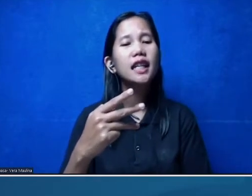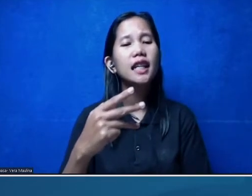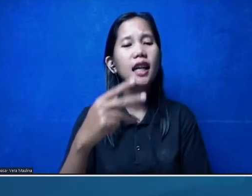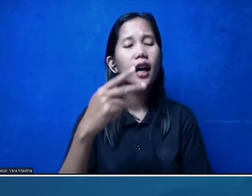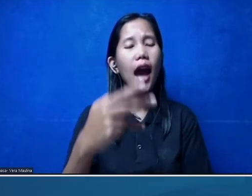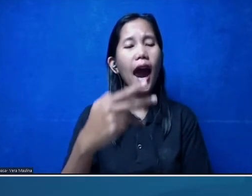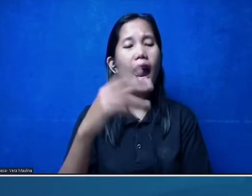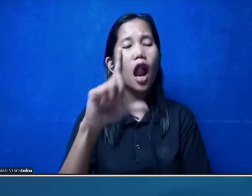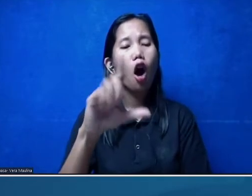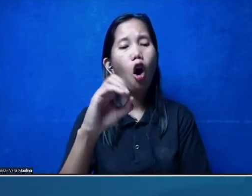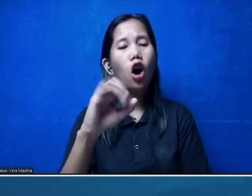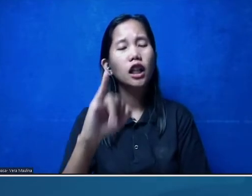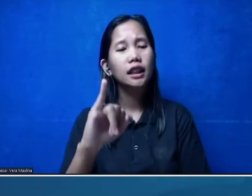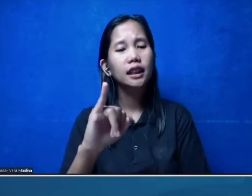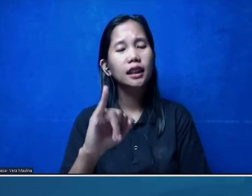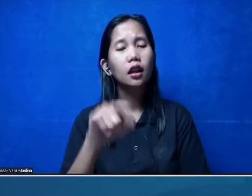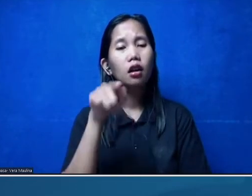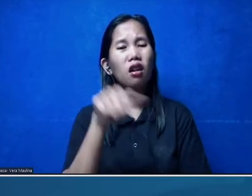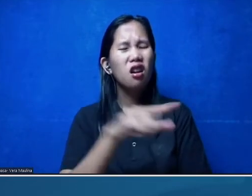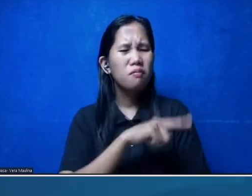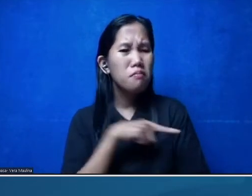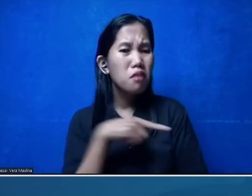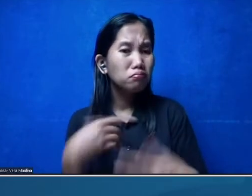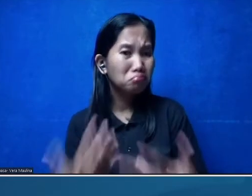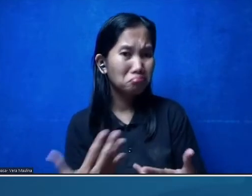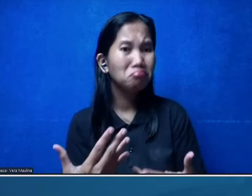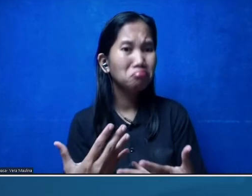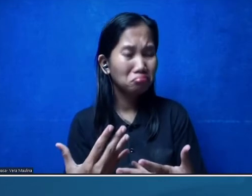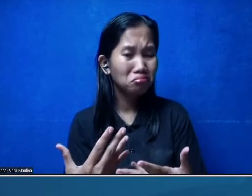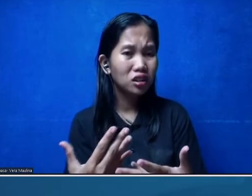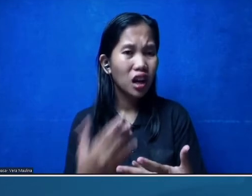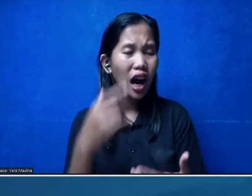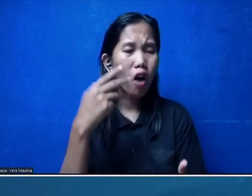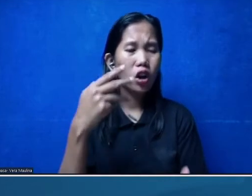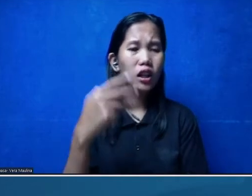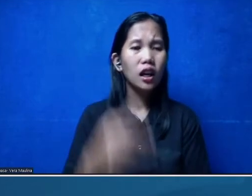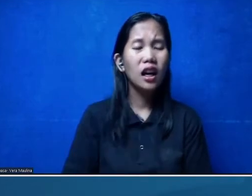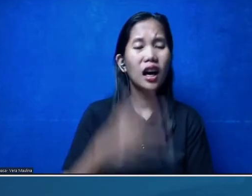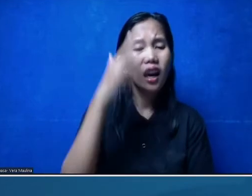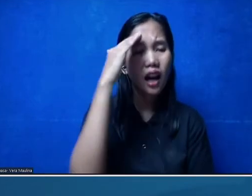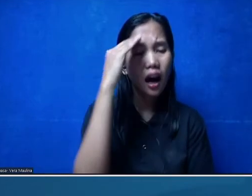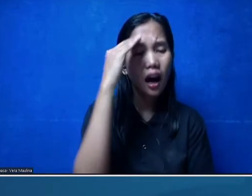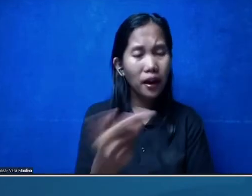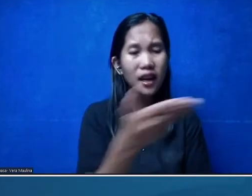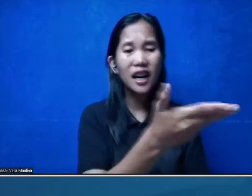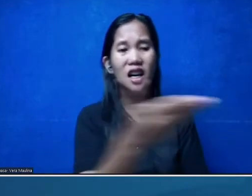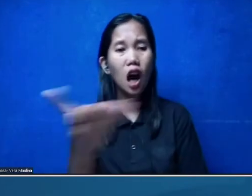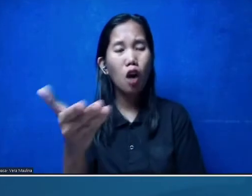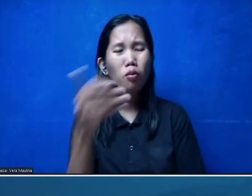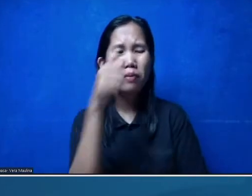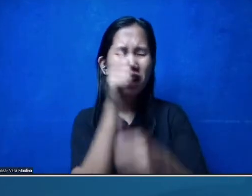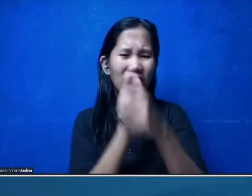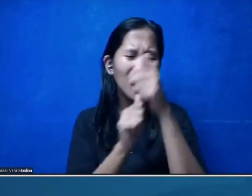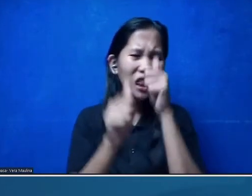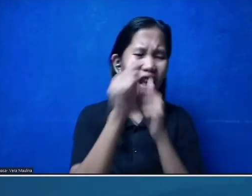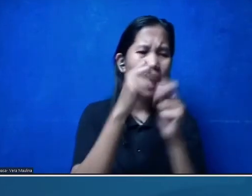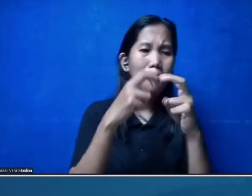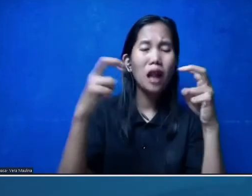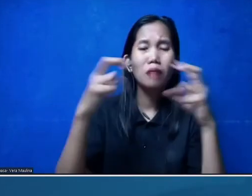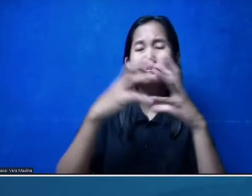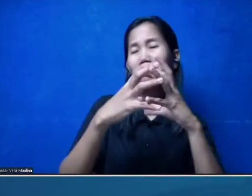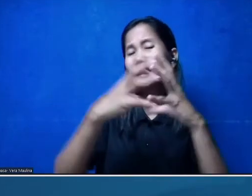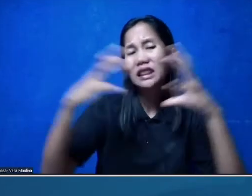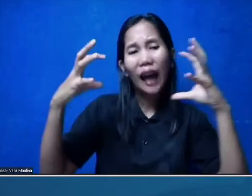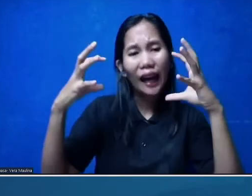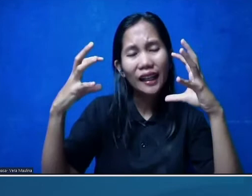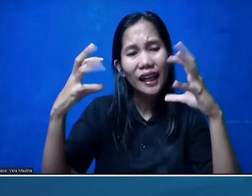aku penderitaan Yesus yang paling besar adalah dialami seperti yang dialami oleh manusia